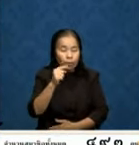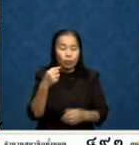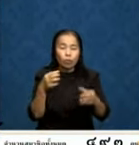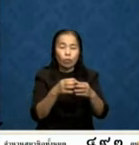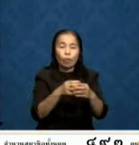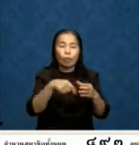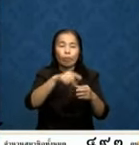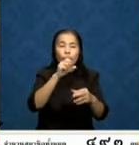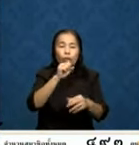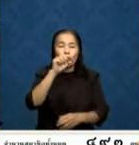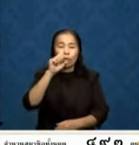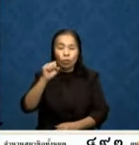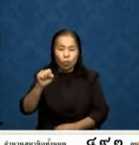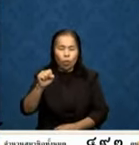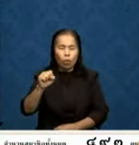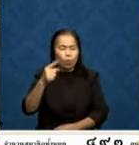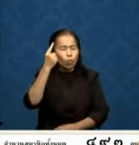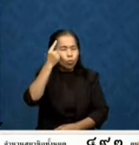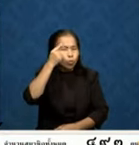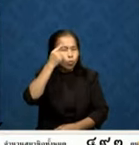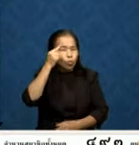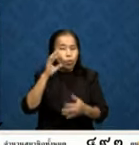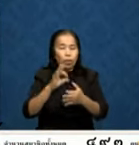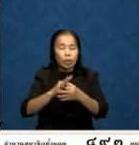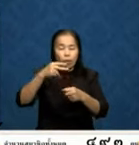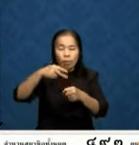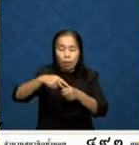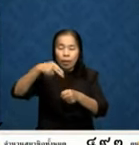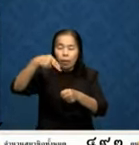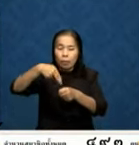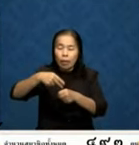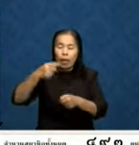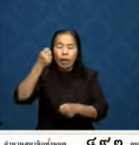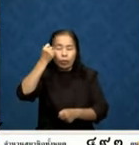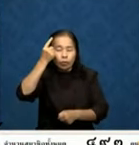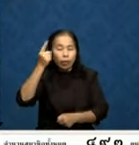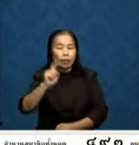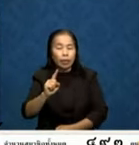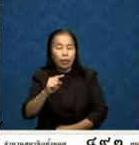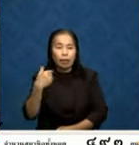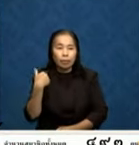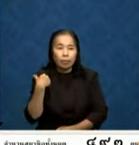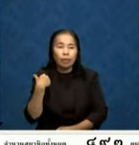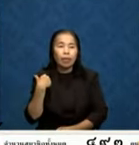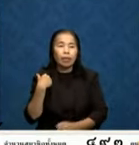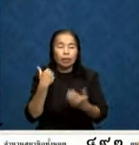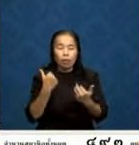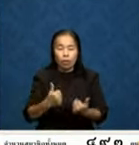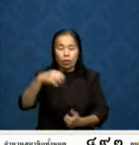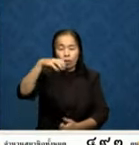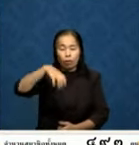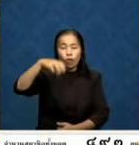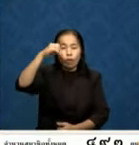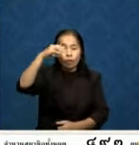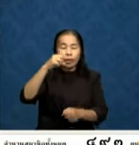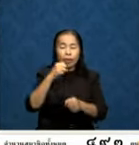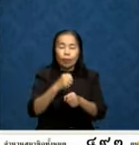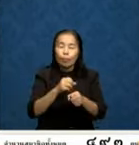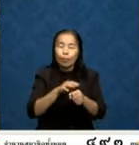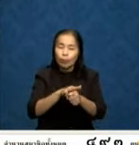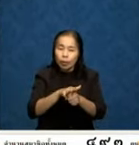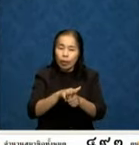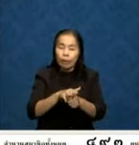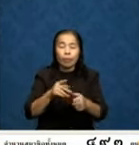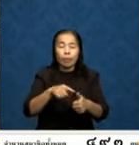ของท่านส.ส.จะรู้เรื่องพลังงานยังไงให้เข้าใจนะครับนอกจากกรรมาธิการพลังงานอันนี้กกพ.ก็รับประเด็นเพิ่มเติมไปนะครับ